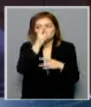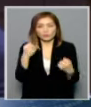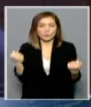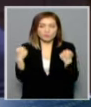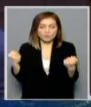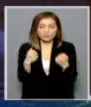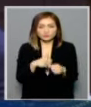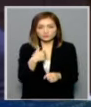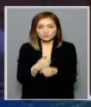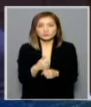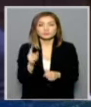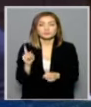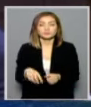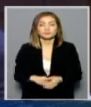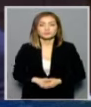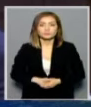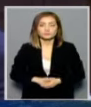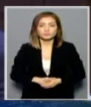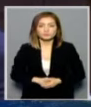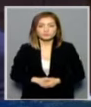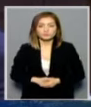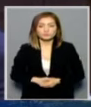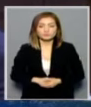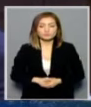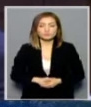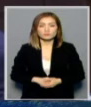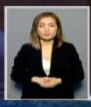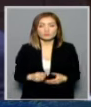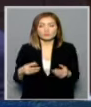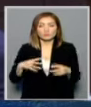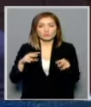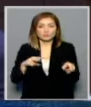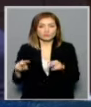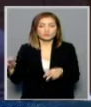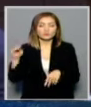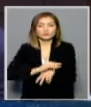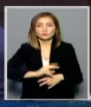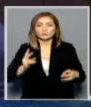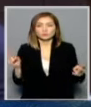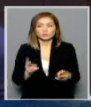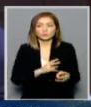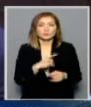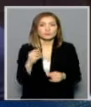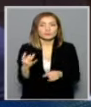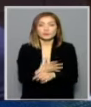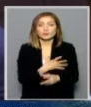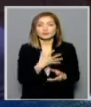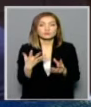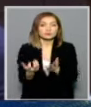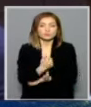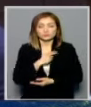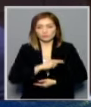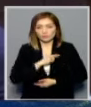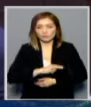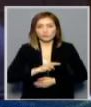спорт басқармасының, білім басқармасының да күшін ерекше қосу керек. Себебі ең бірінші нәтижелі